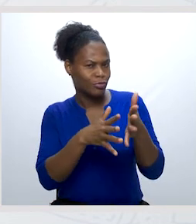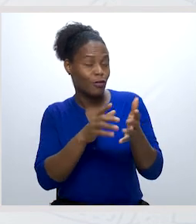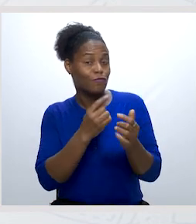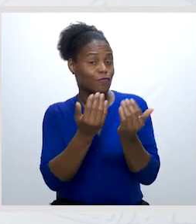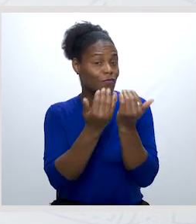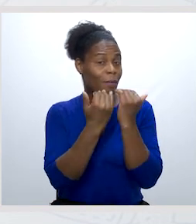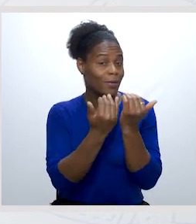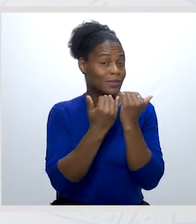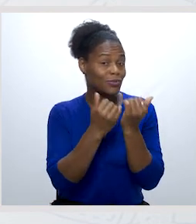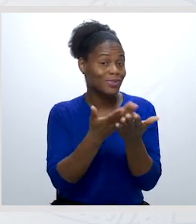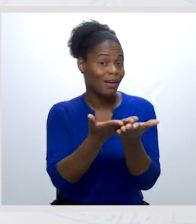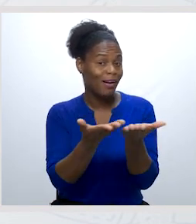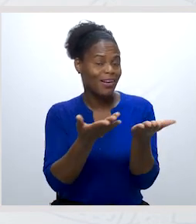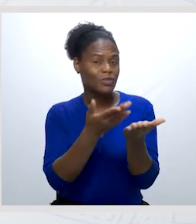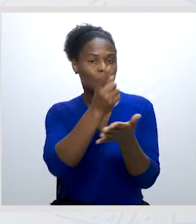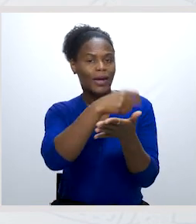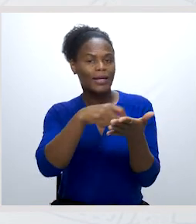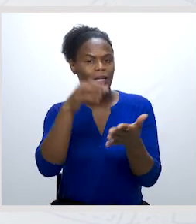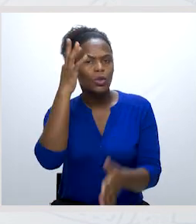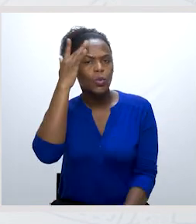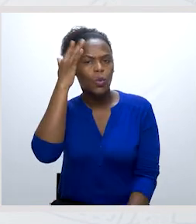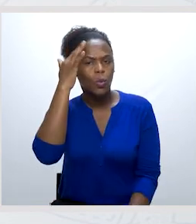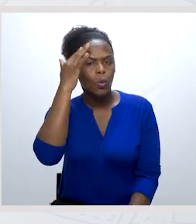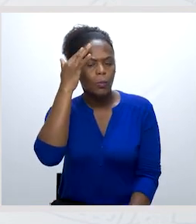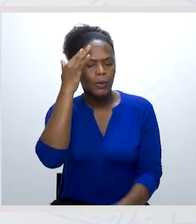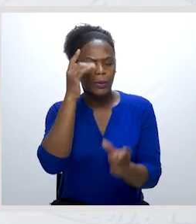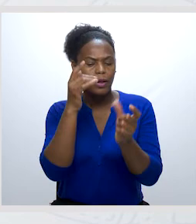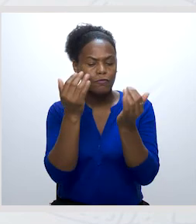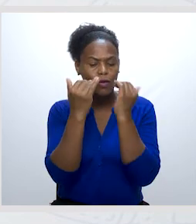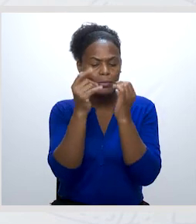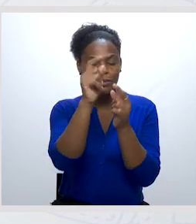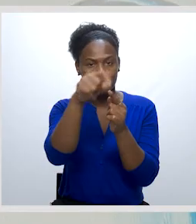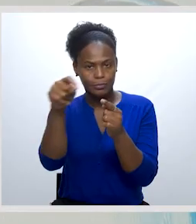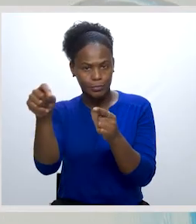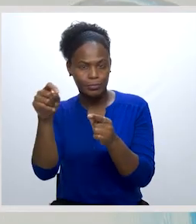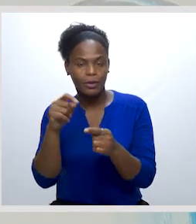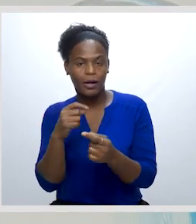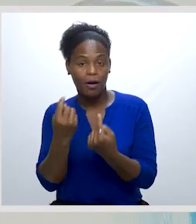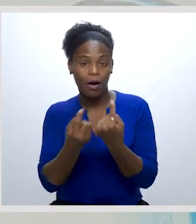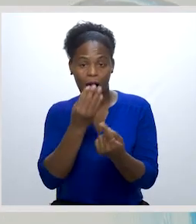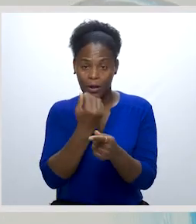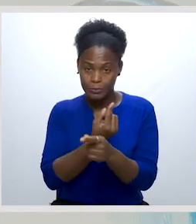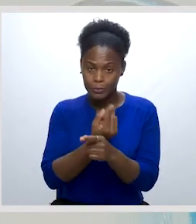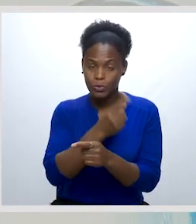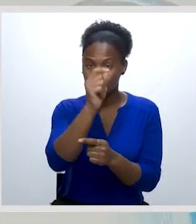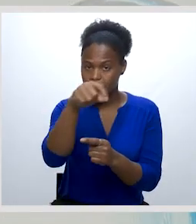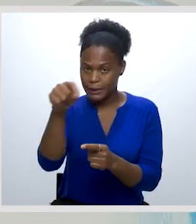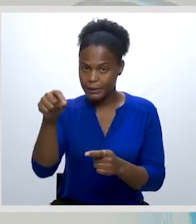le nombre de pistes à côté de chaque aliment. Vous avez